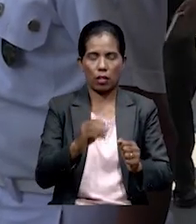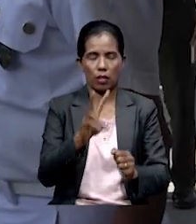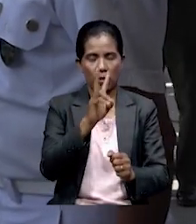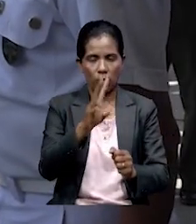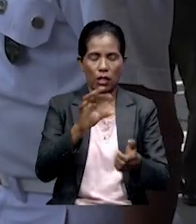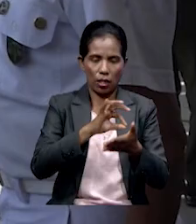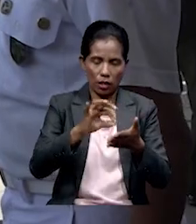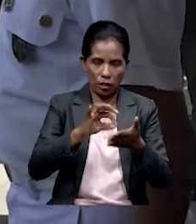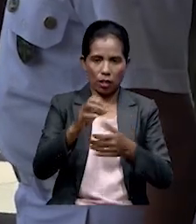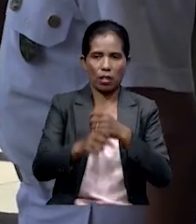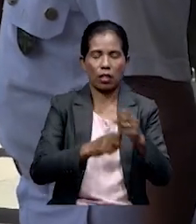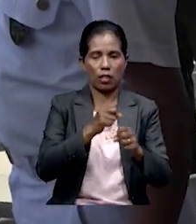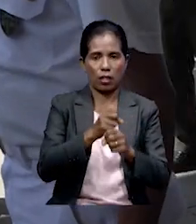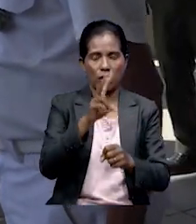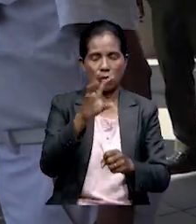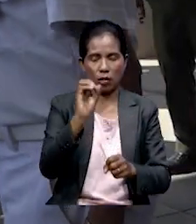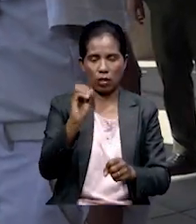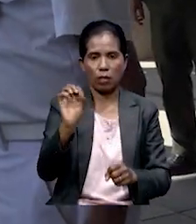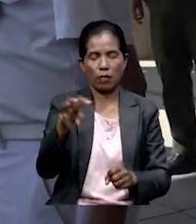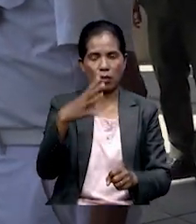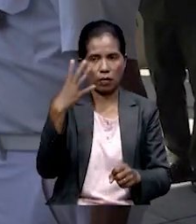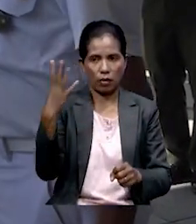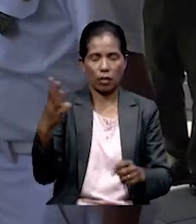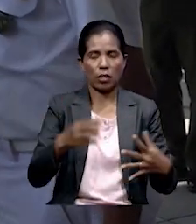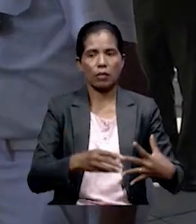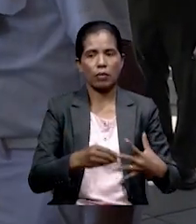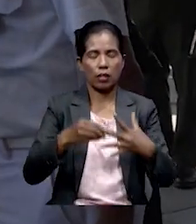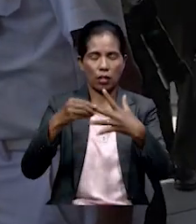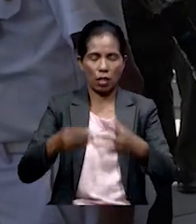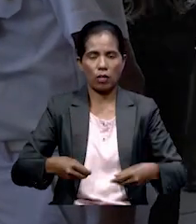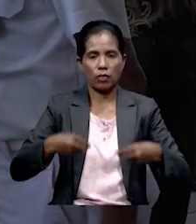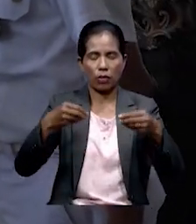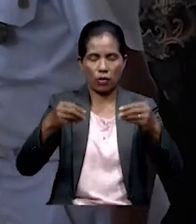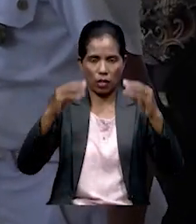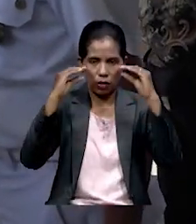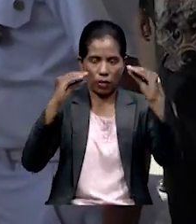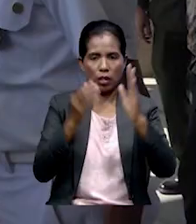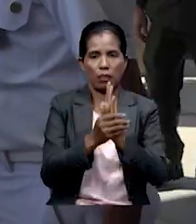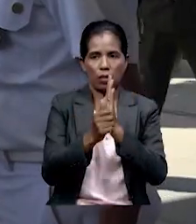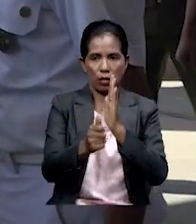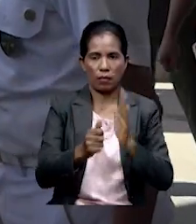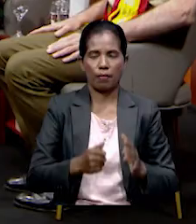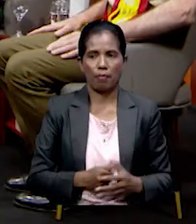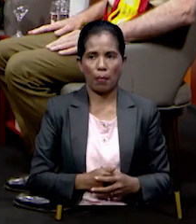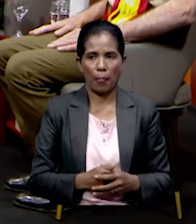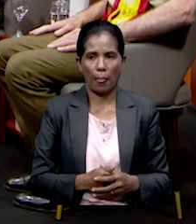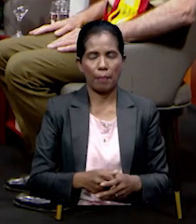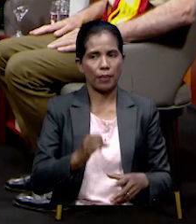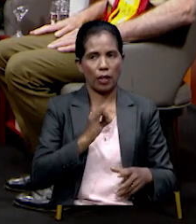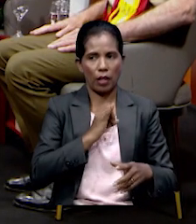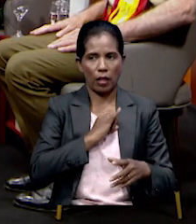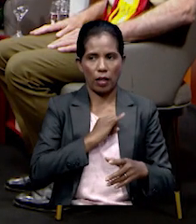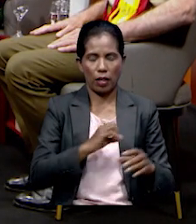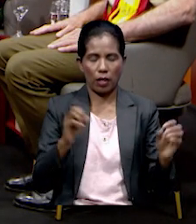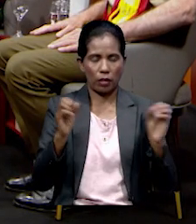ruas sinona at-tin Anger Inc luasan urai sehat Liu konoba kapasitas song Saya tidak Hai terus terang tidak